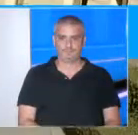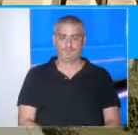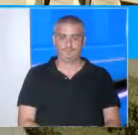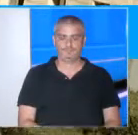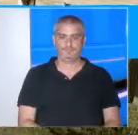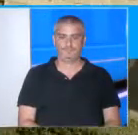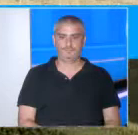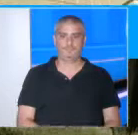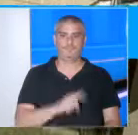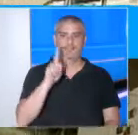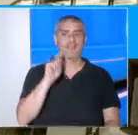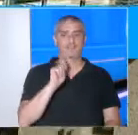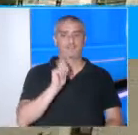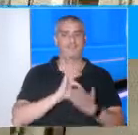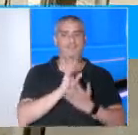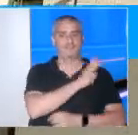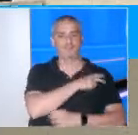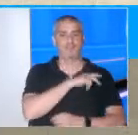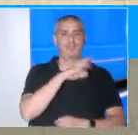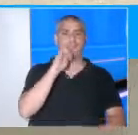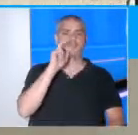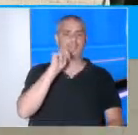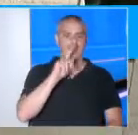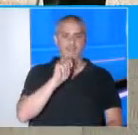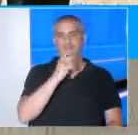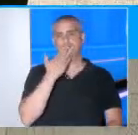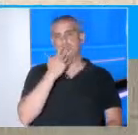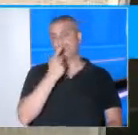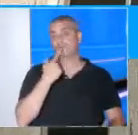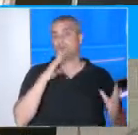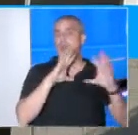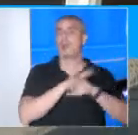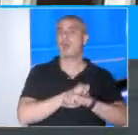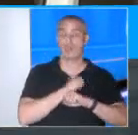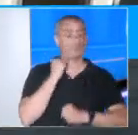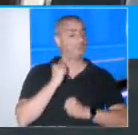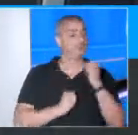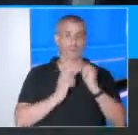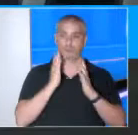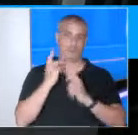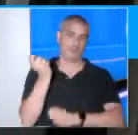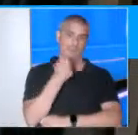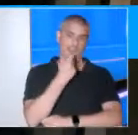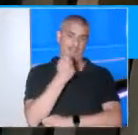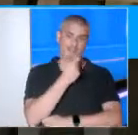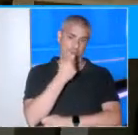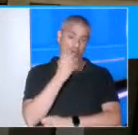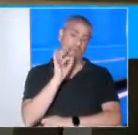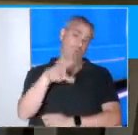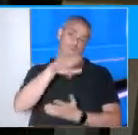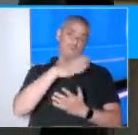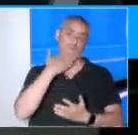כן. לירן תמרי, כתב משטרה במיינט ירושלים, לקראת, כפי שאתה אומר, לילה. קשה מאוד לכוחות הכיבוי